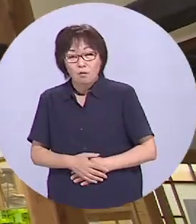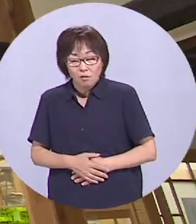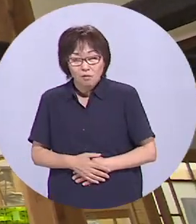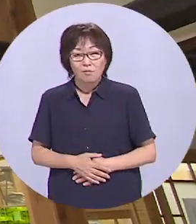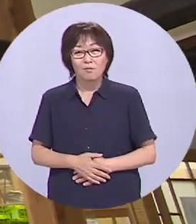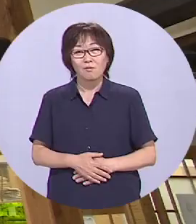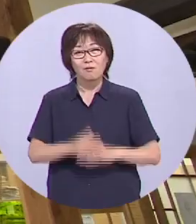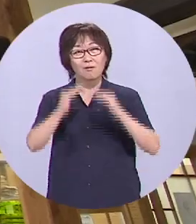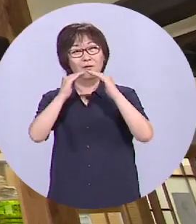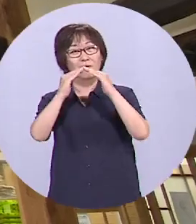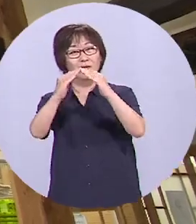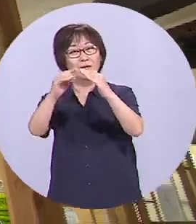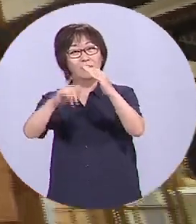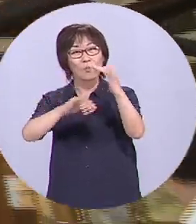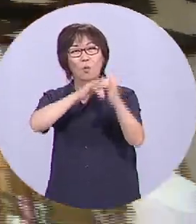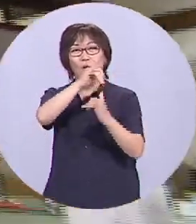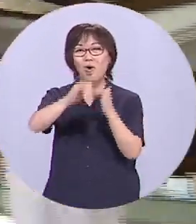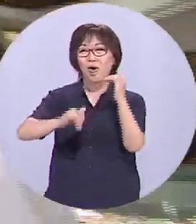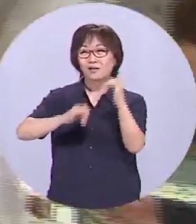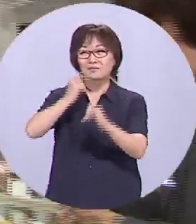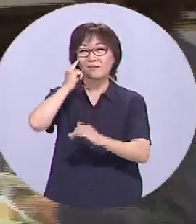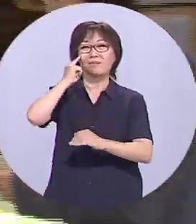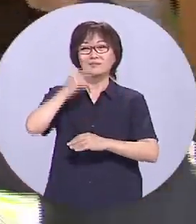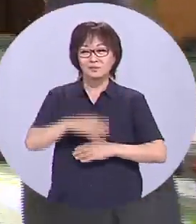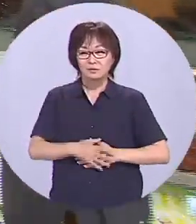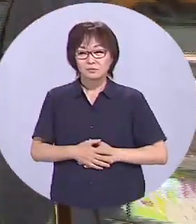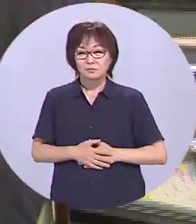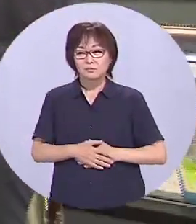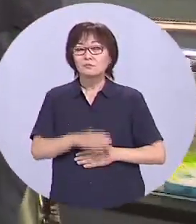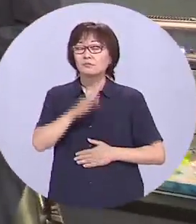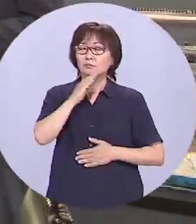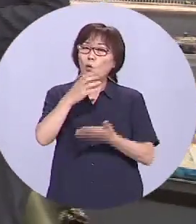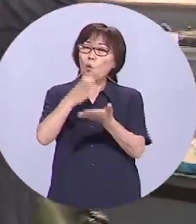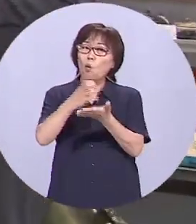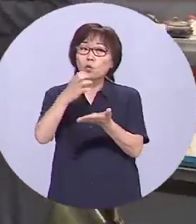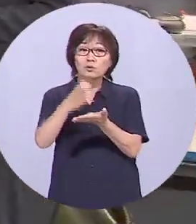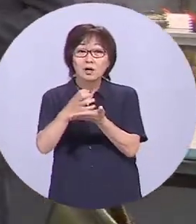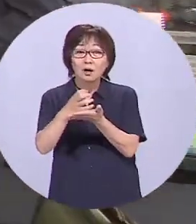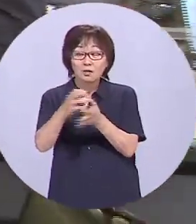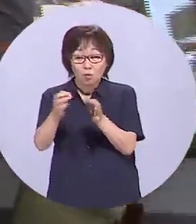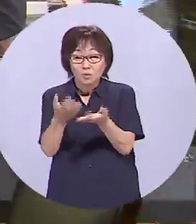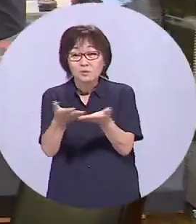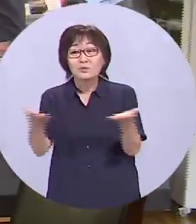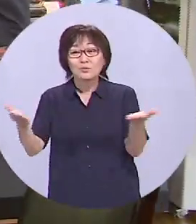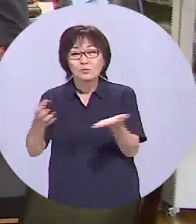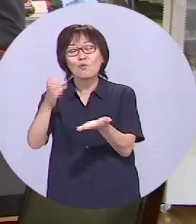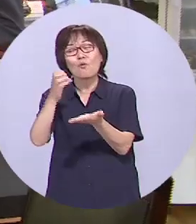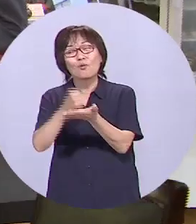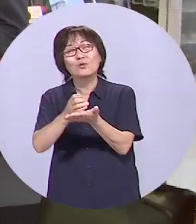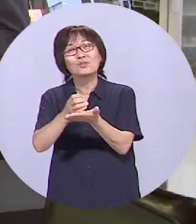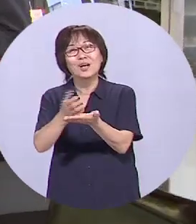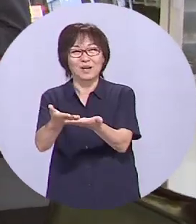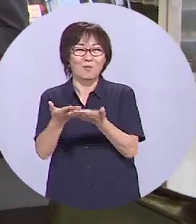りも歴史感じるな。 だいたいお茶屋さんって来るとお茶出してくれるんだよ。